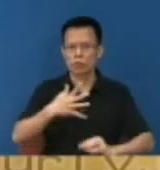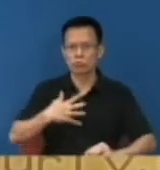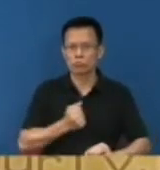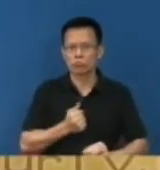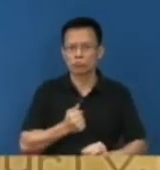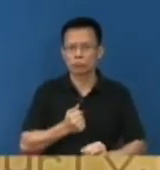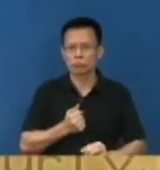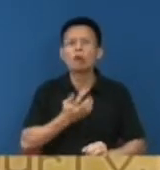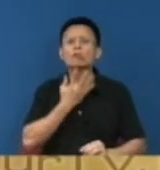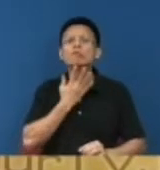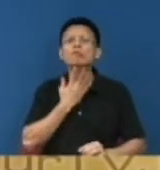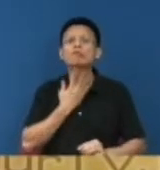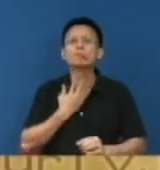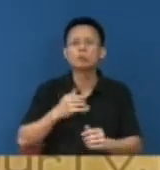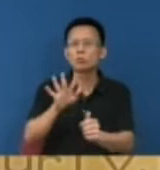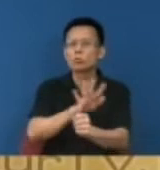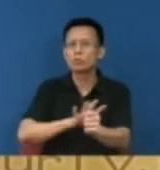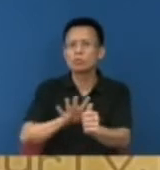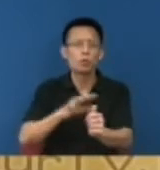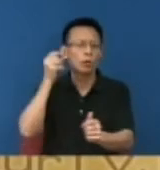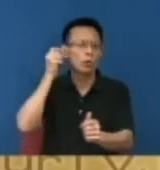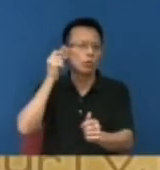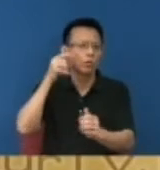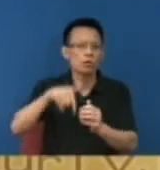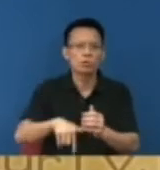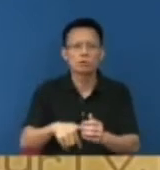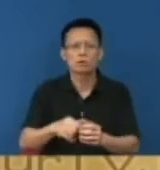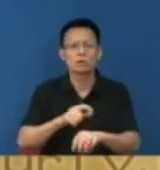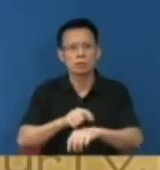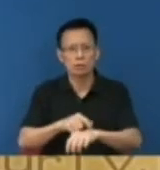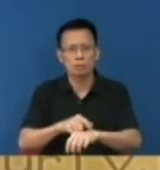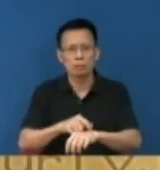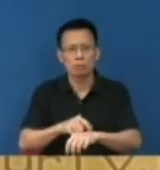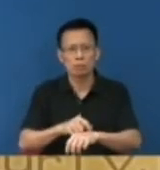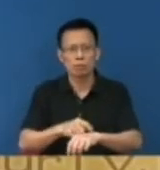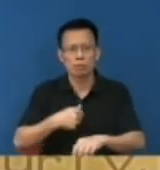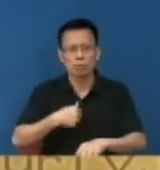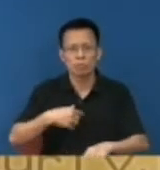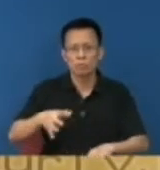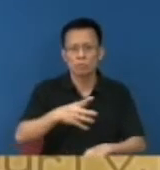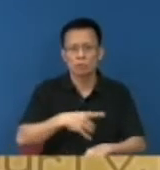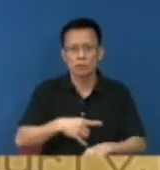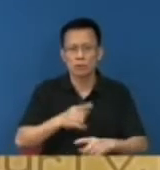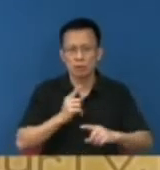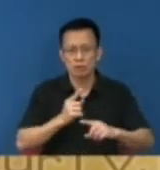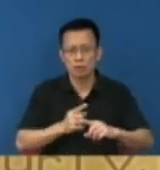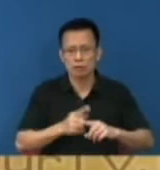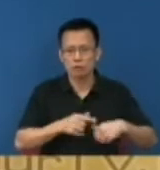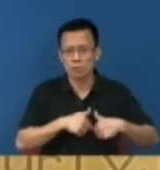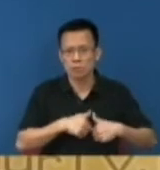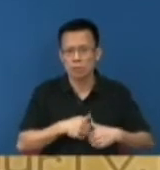嘅女下屬嘅時候，我哋係本住一個實事求是嘅態